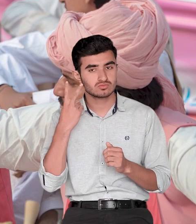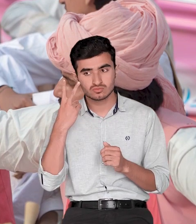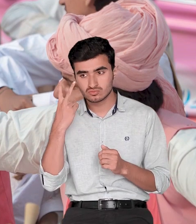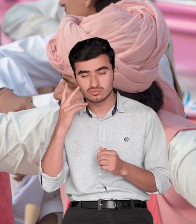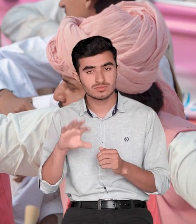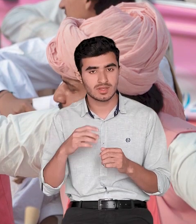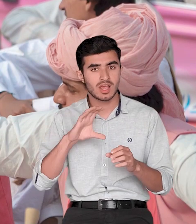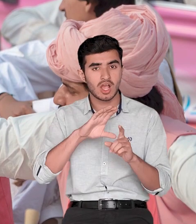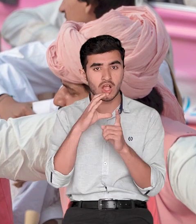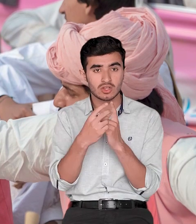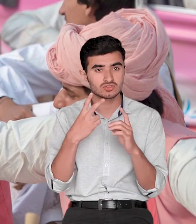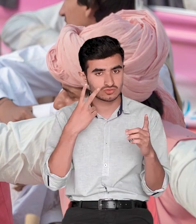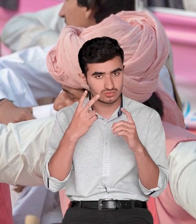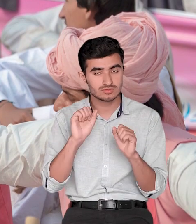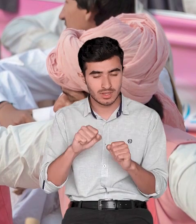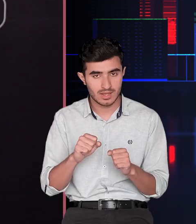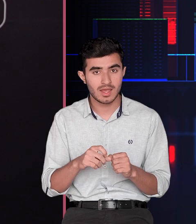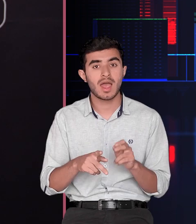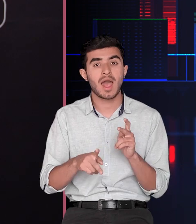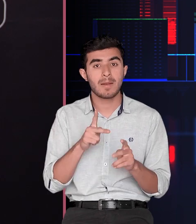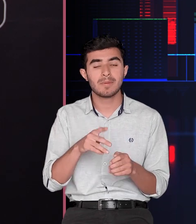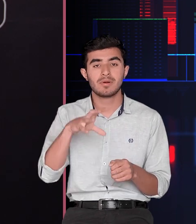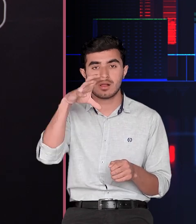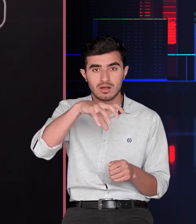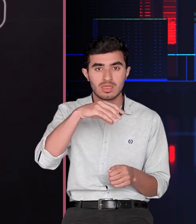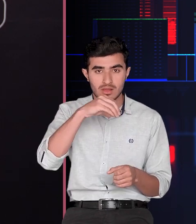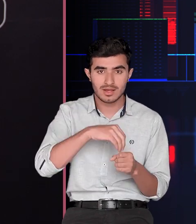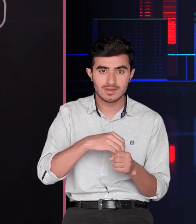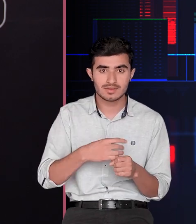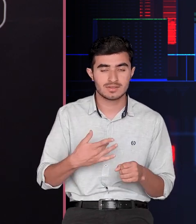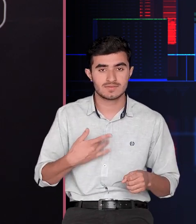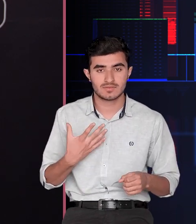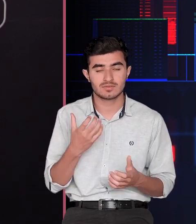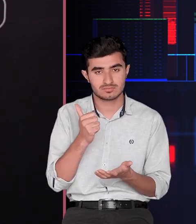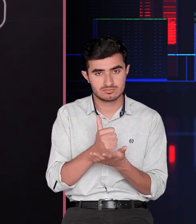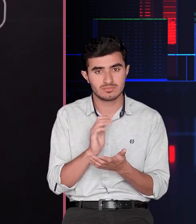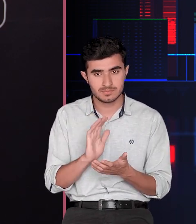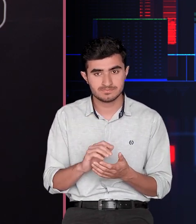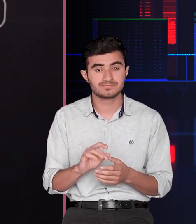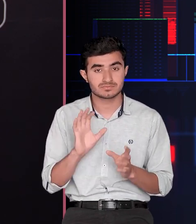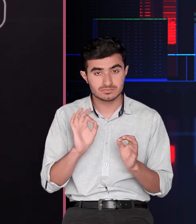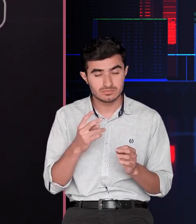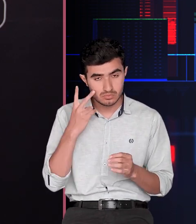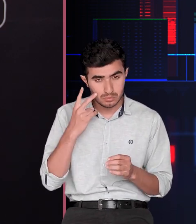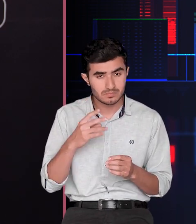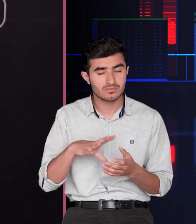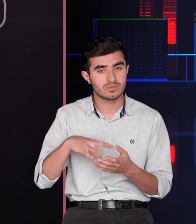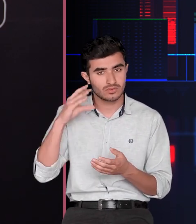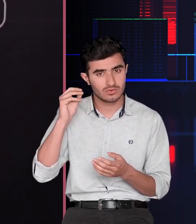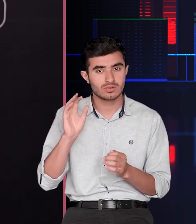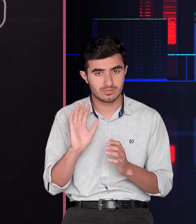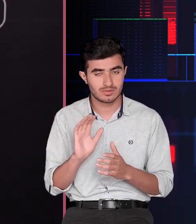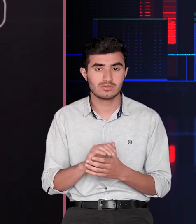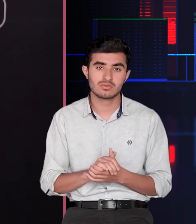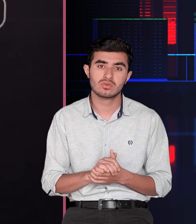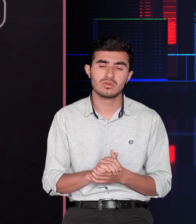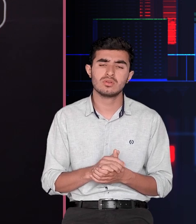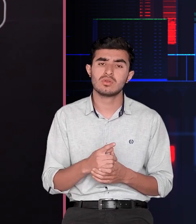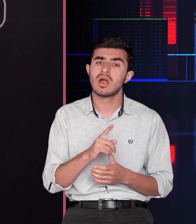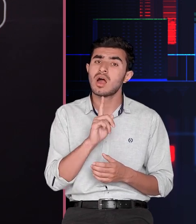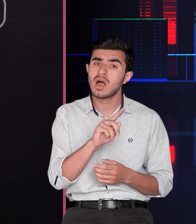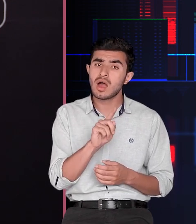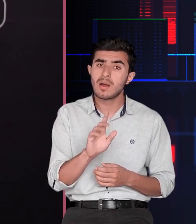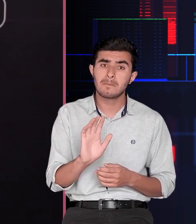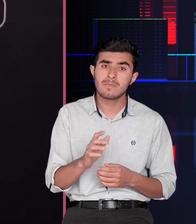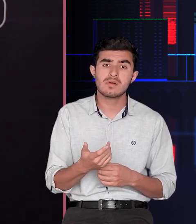हम उसको शौक कहते हैं, लाइक मुर्गे रखना, फाल्कन रखना, वो अपने अपने उन चीज़ों के साथ उन मेलों में आए